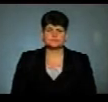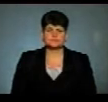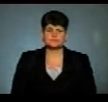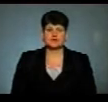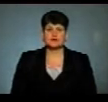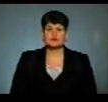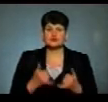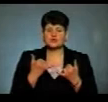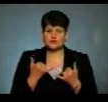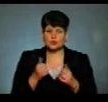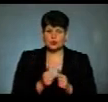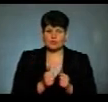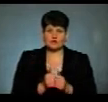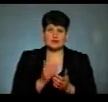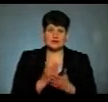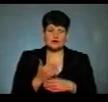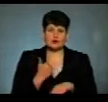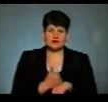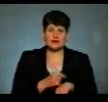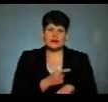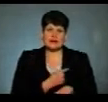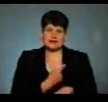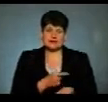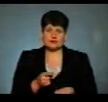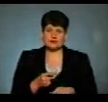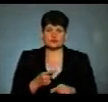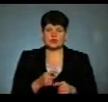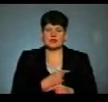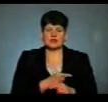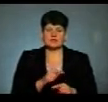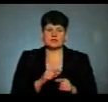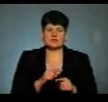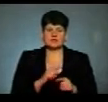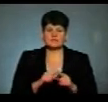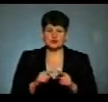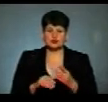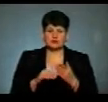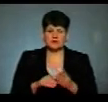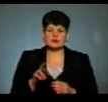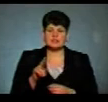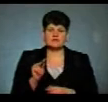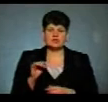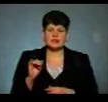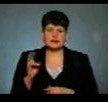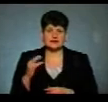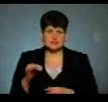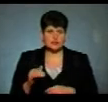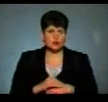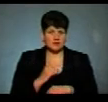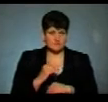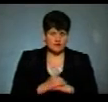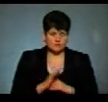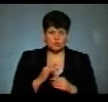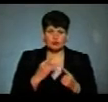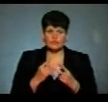А сьогодні поруч зі мною у нашій студії головний лікар Тернопільської лікарні швидкої допомоги Ярослав Чайківський. Кажу вам доброго вечора. Доброго вечора. Ну, власне, будемо говорити